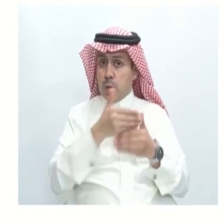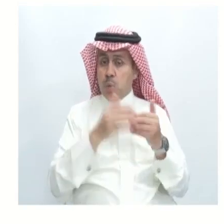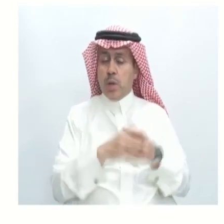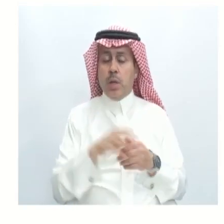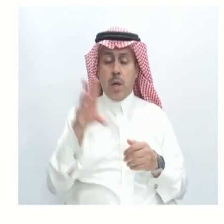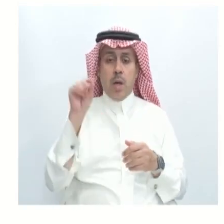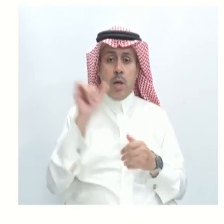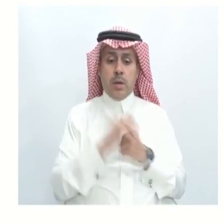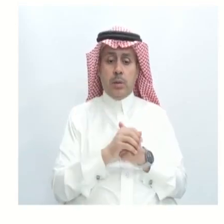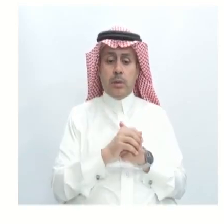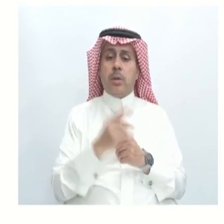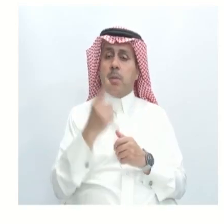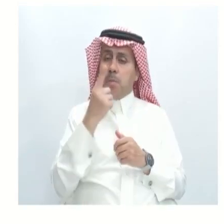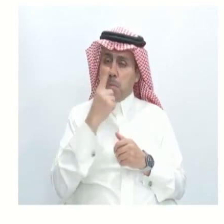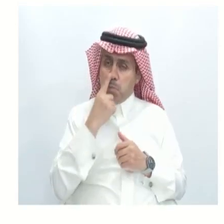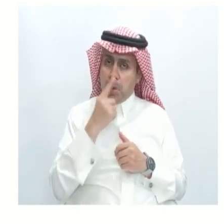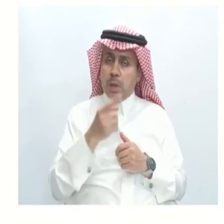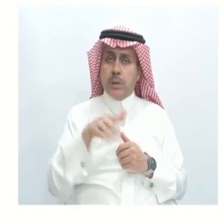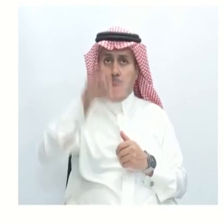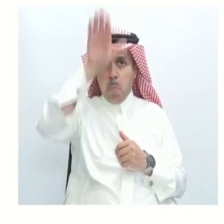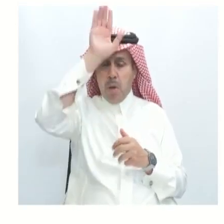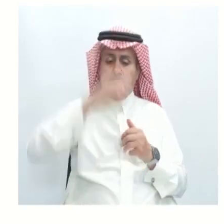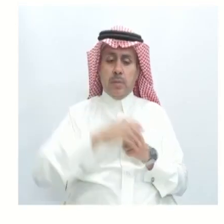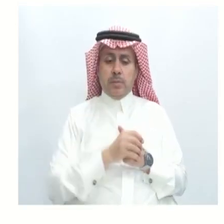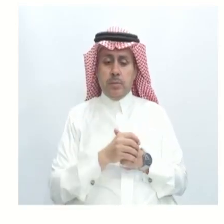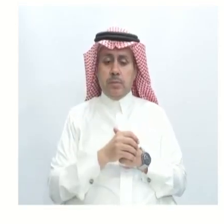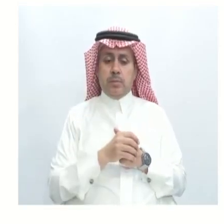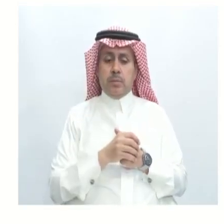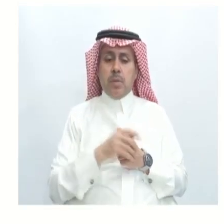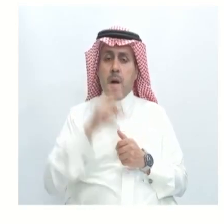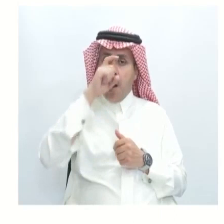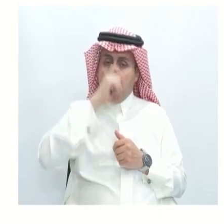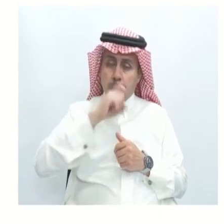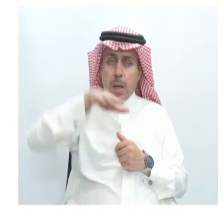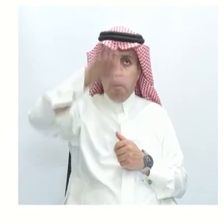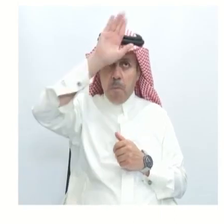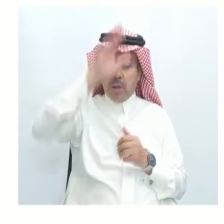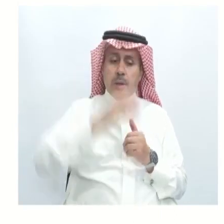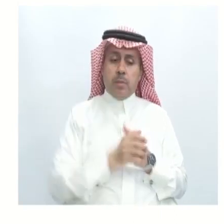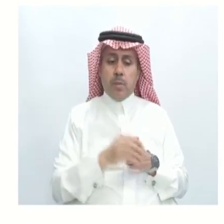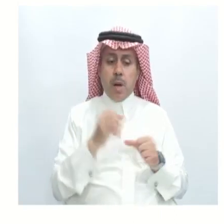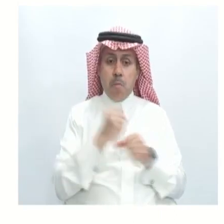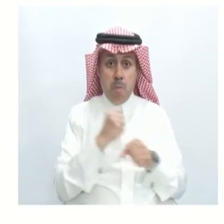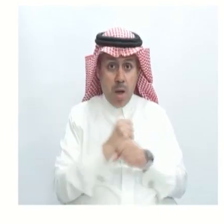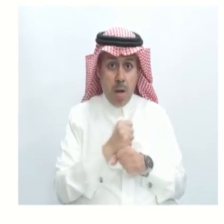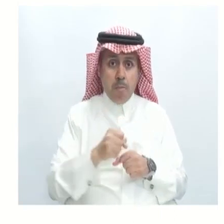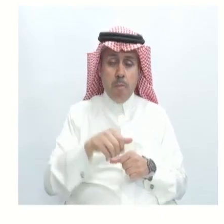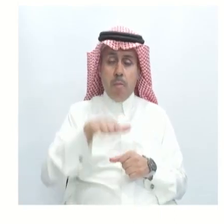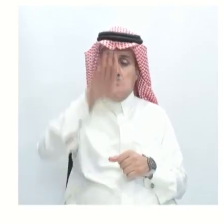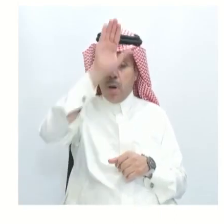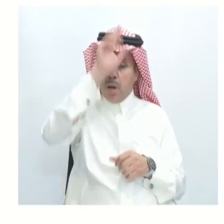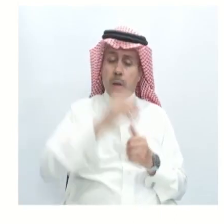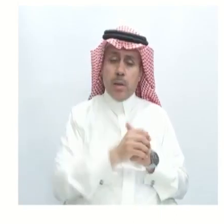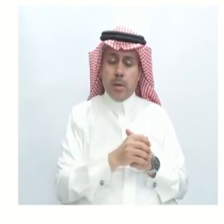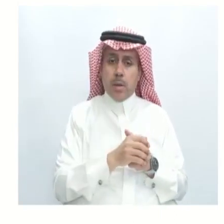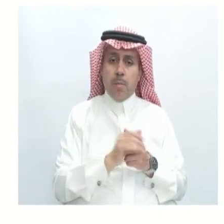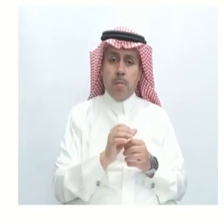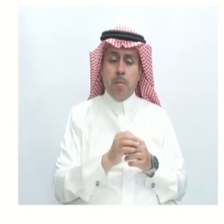تسمى هيئه البيعه بموجب بموجب امر ملكي مهام الهيئه مقرها